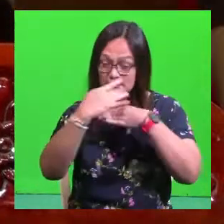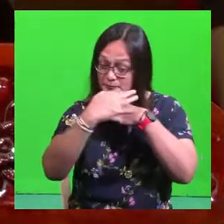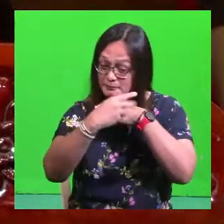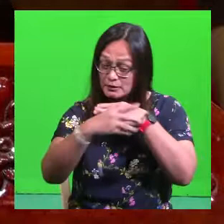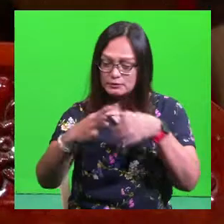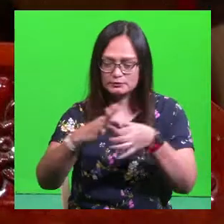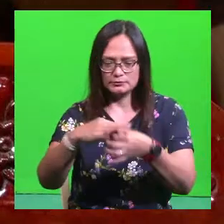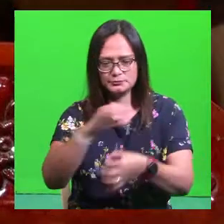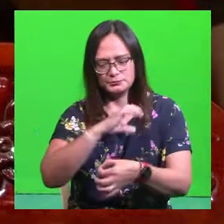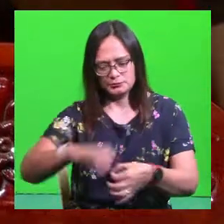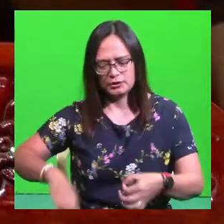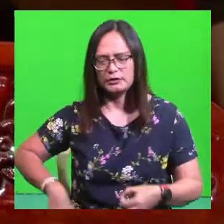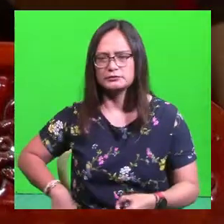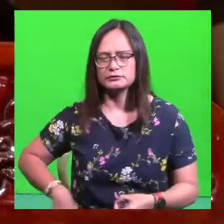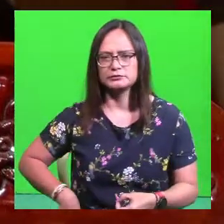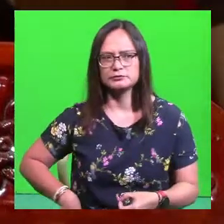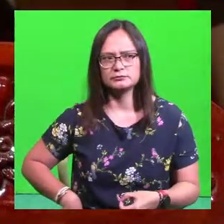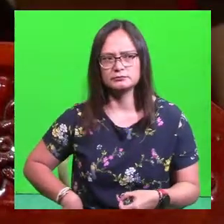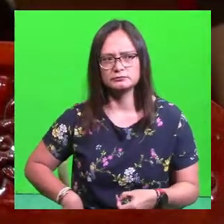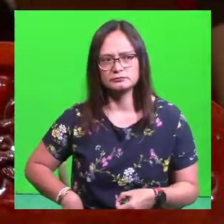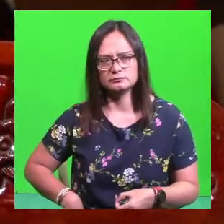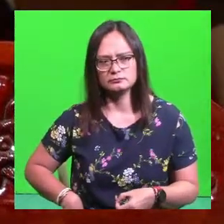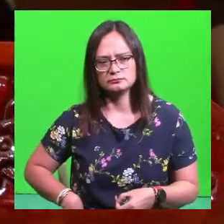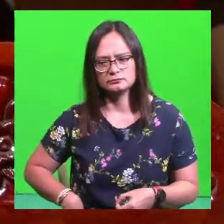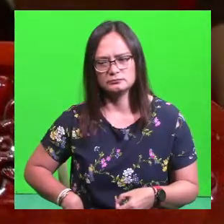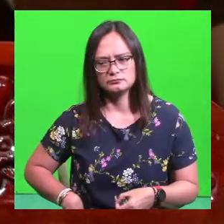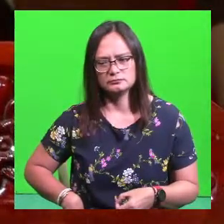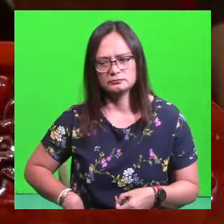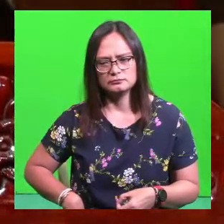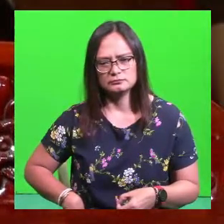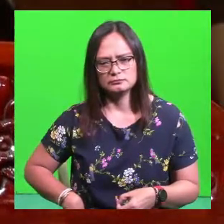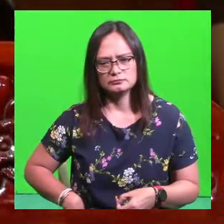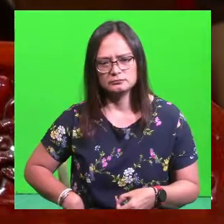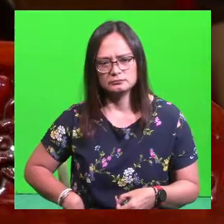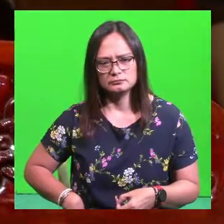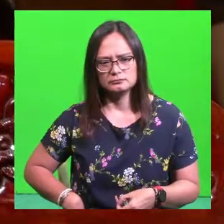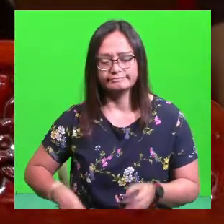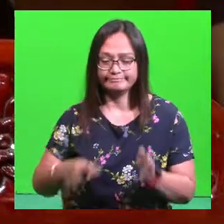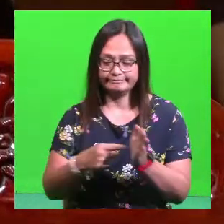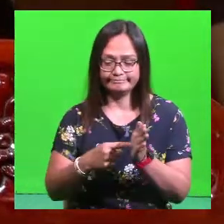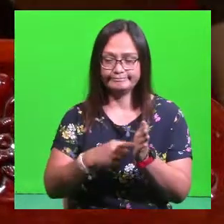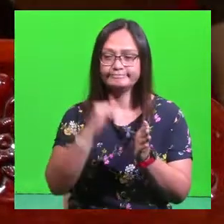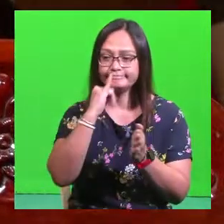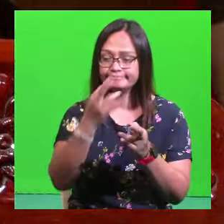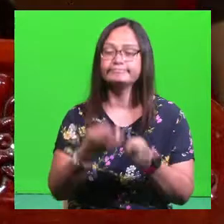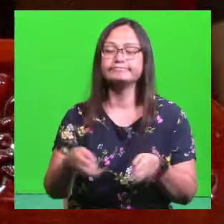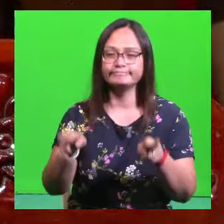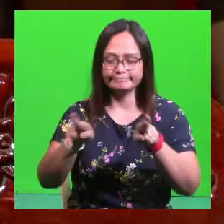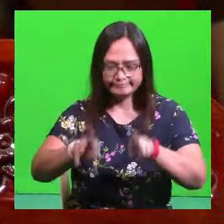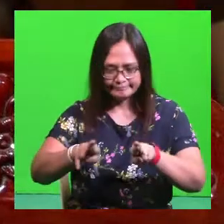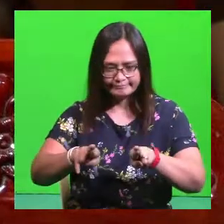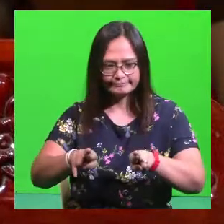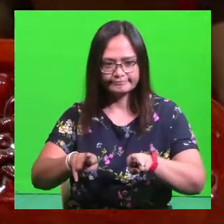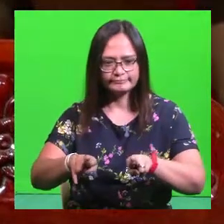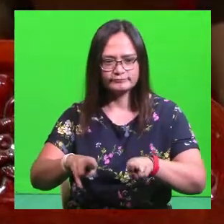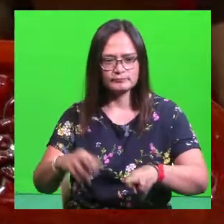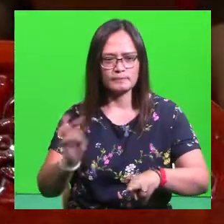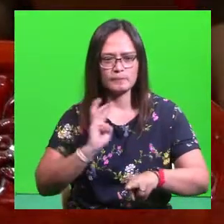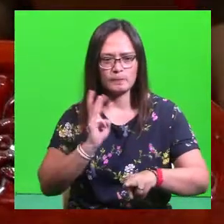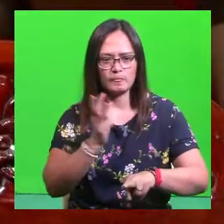Kalbaryo, ito ang resulta. Hindi po tayo nabubuhay sa kasalanan.